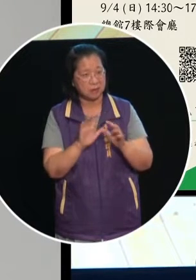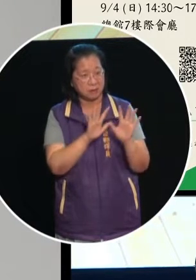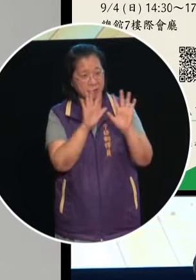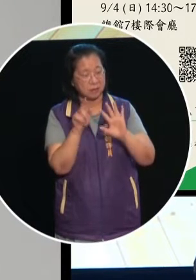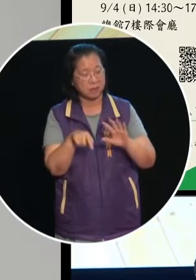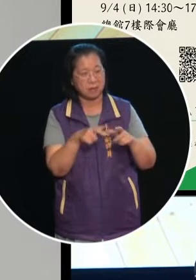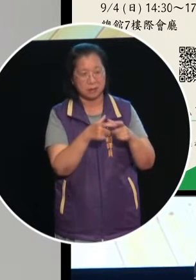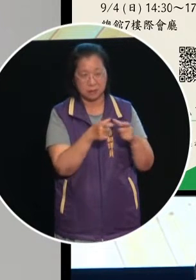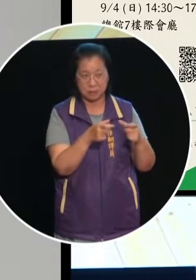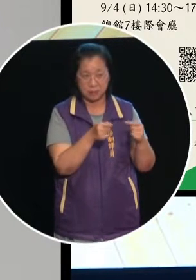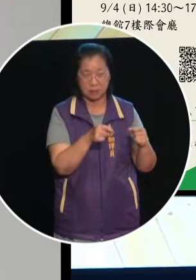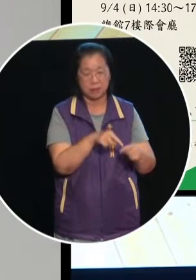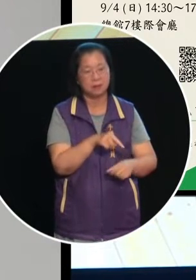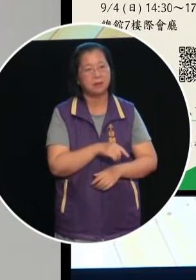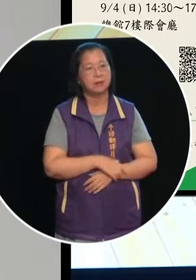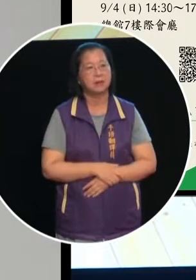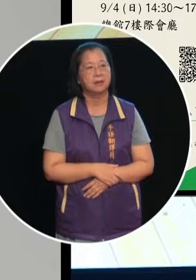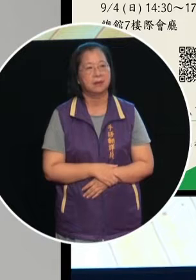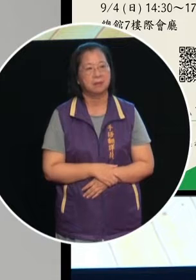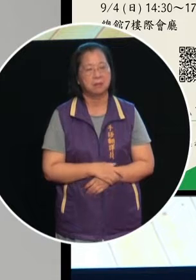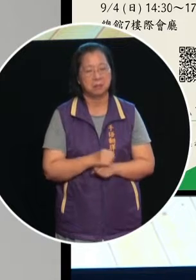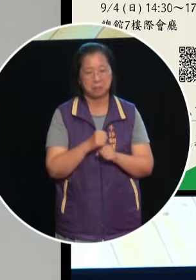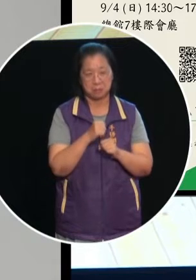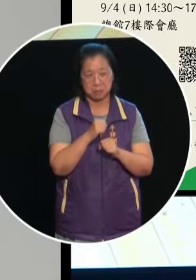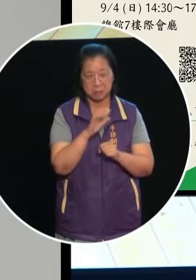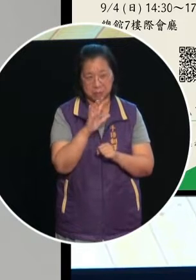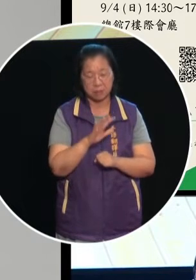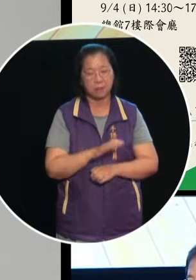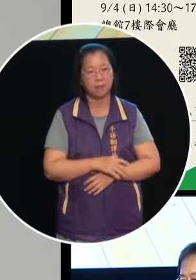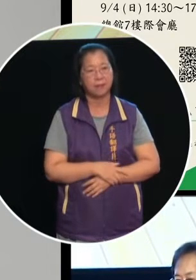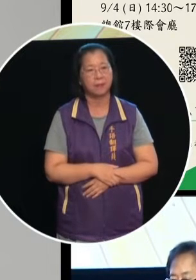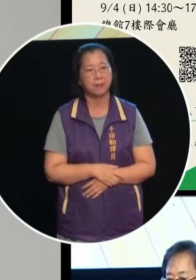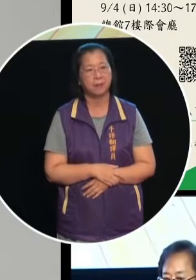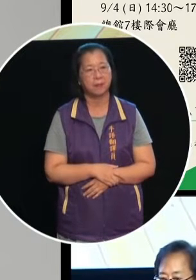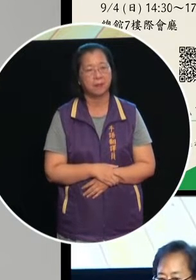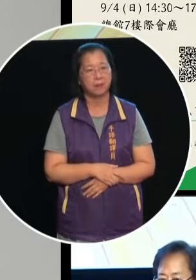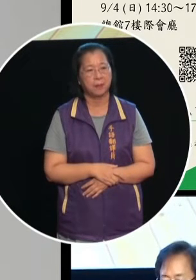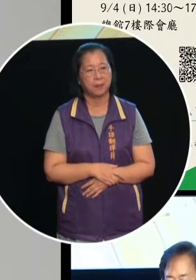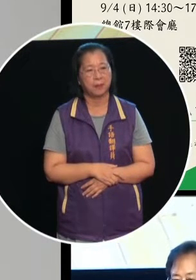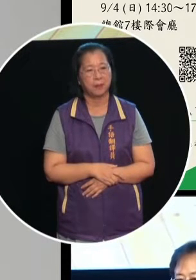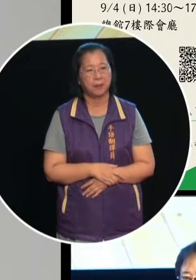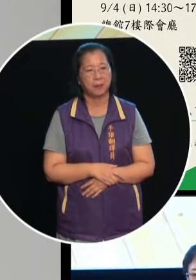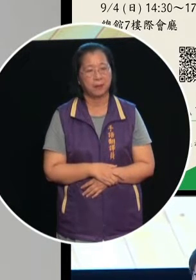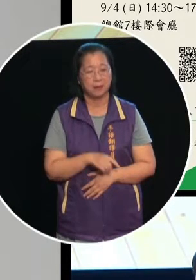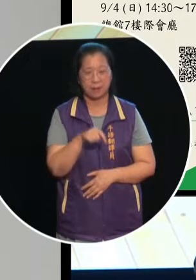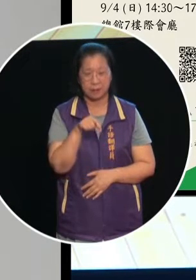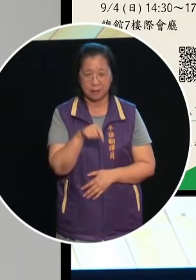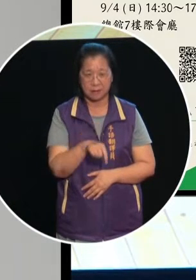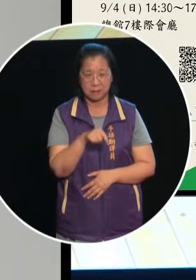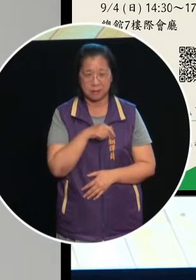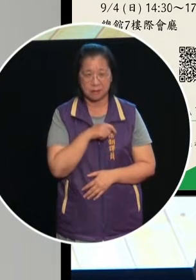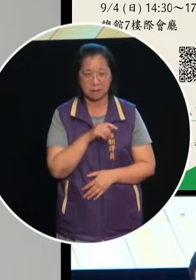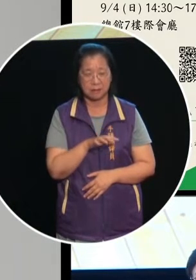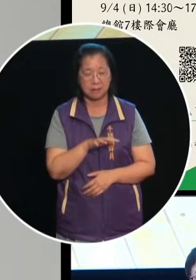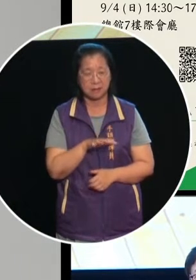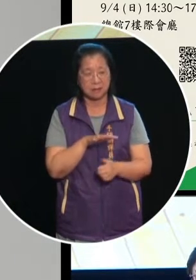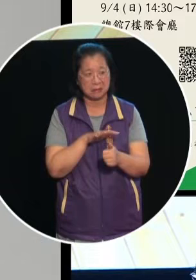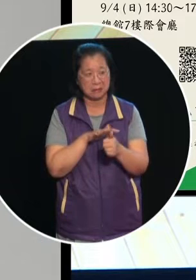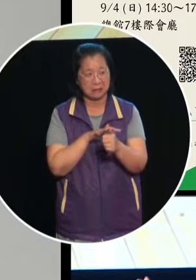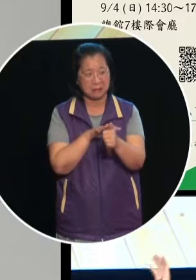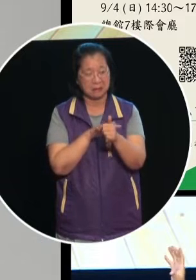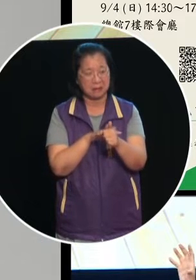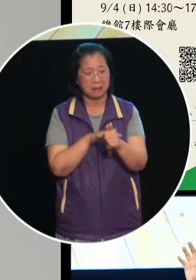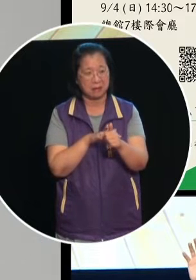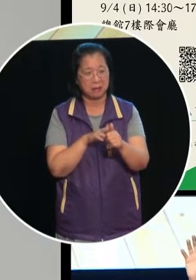都竞争。不过这一次的中国导弹刺穿日